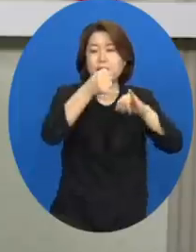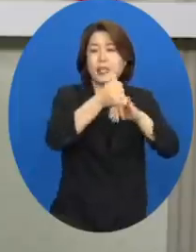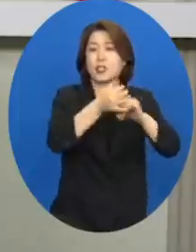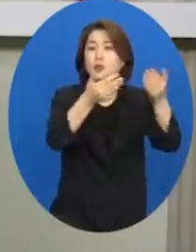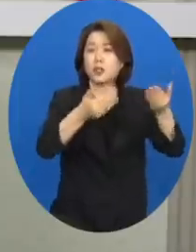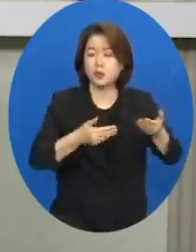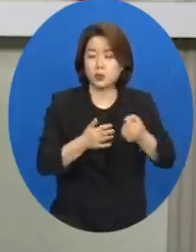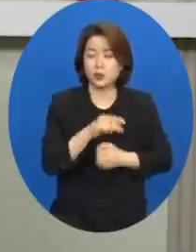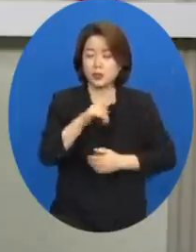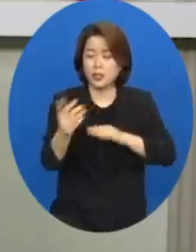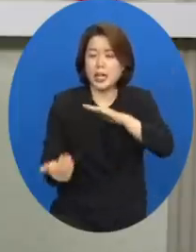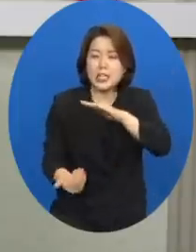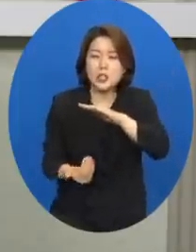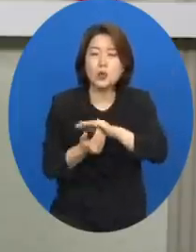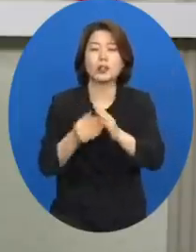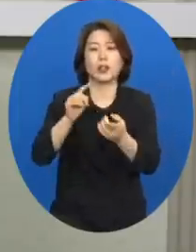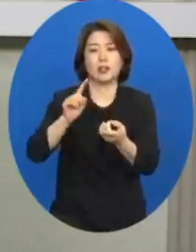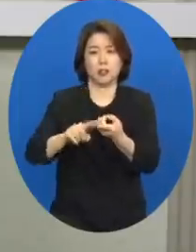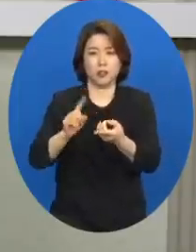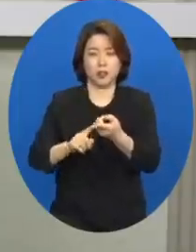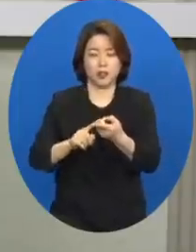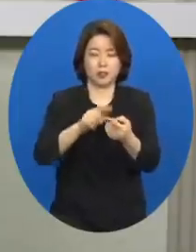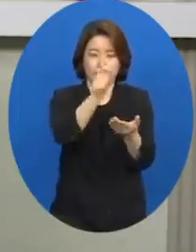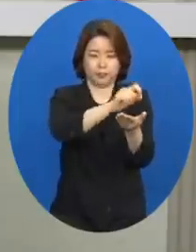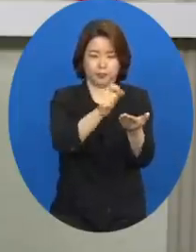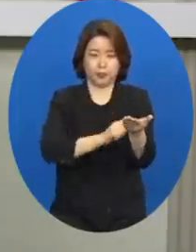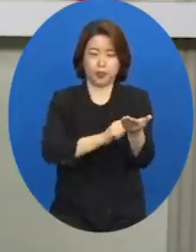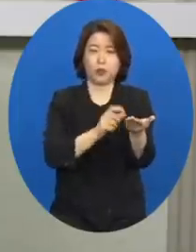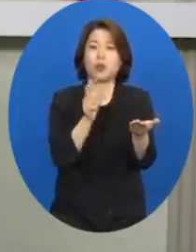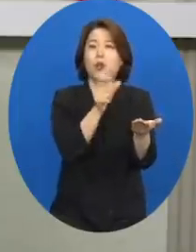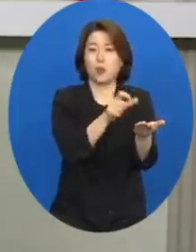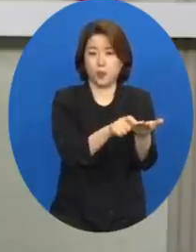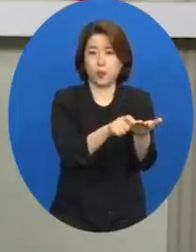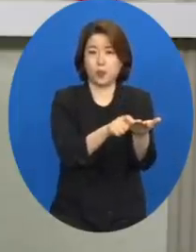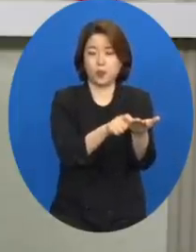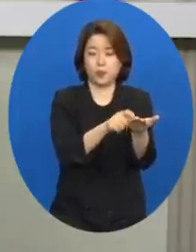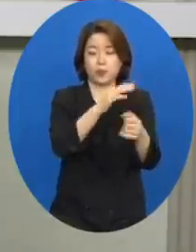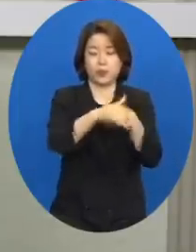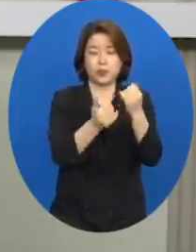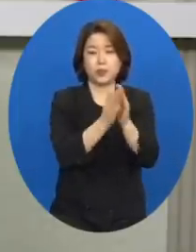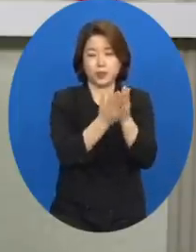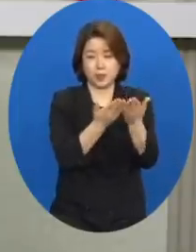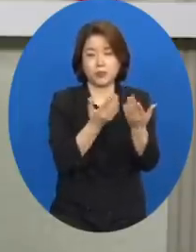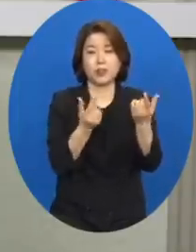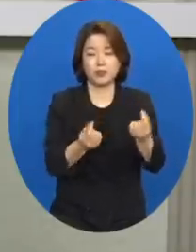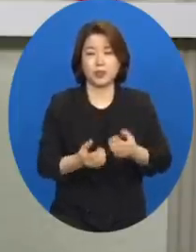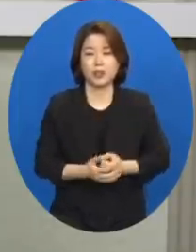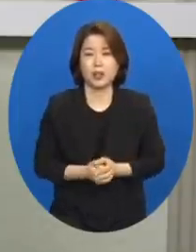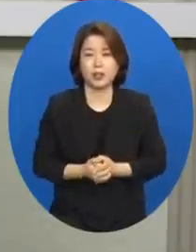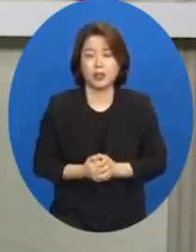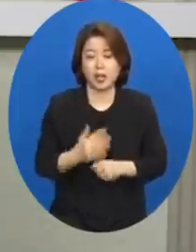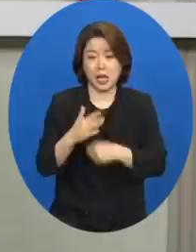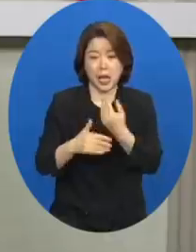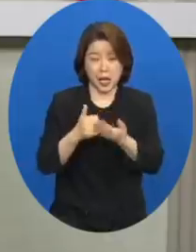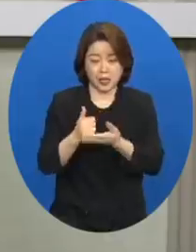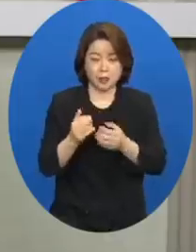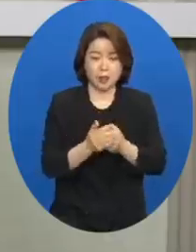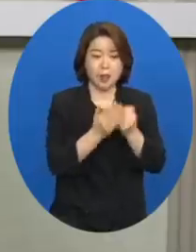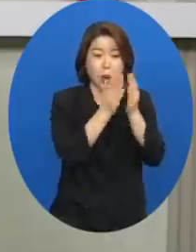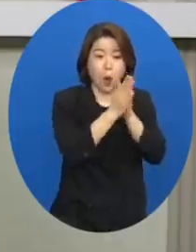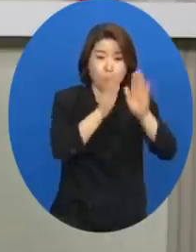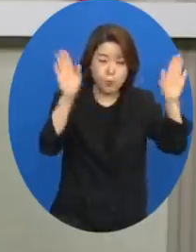그것을 이루셨다 는 사실을 기록하고 있는 성경입니다 사실 하나님께서 모세를 택하여